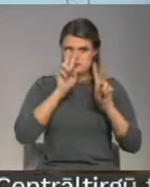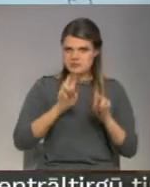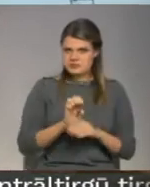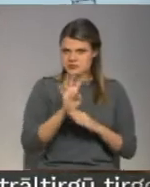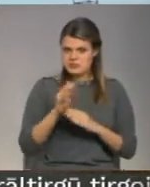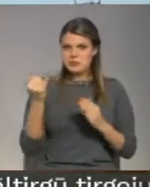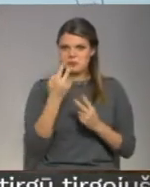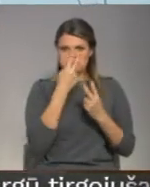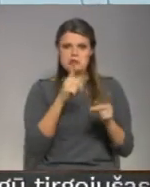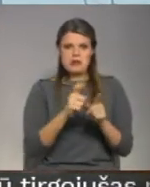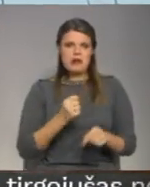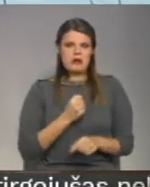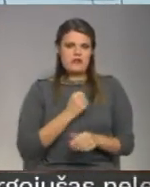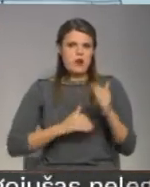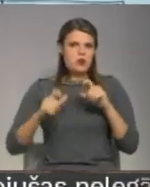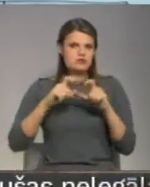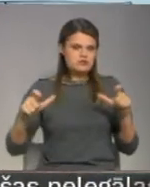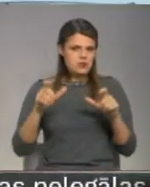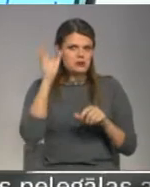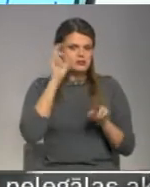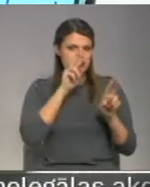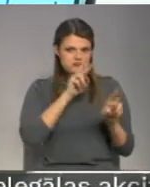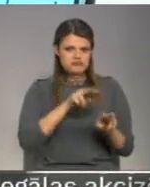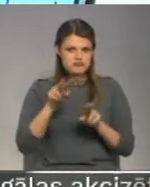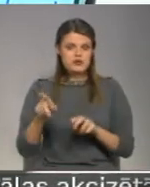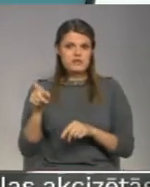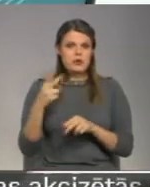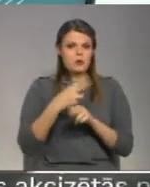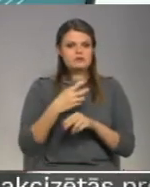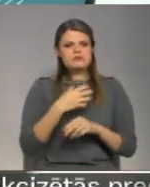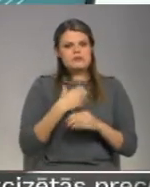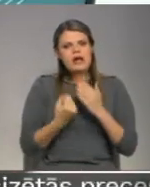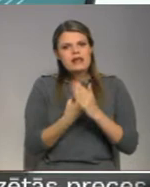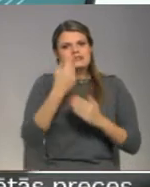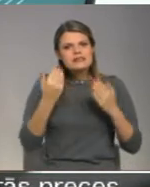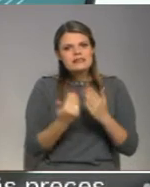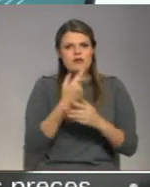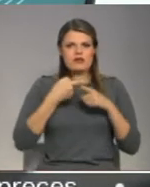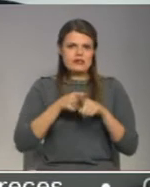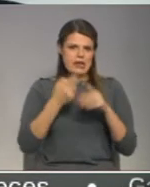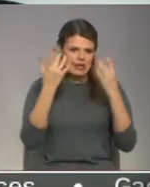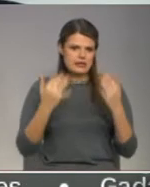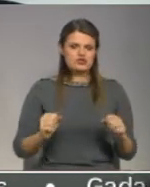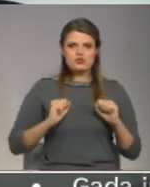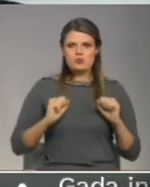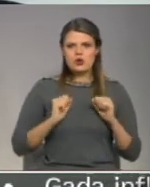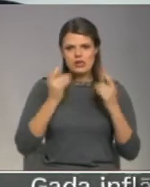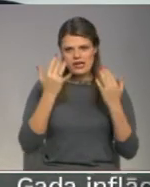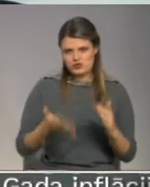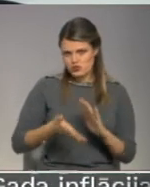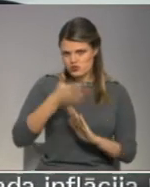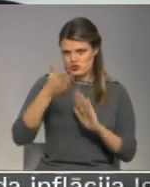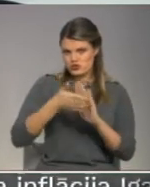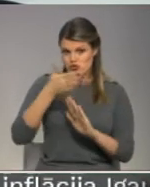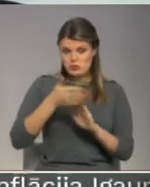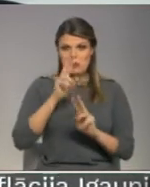sistēmu interesējušies arī Kanādas universitātes zinātnieki, kuru uzdevums ir rast arvien jaunus tehnoloģiskos risinājumus sportistu rezultātu